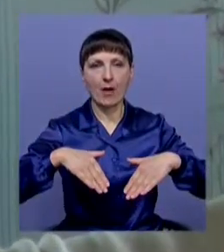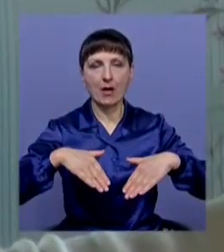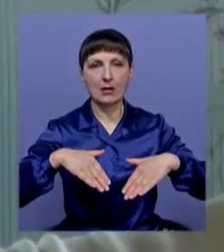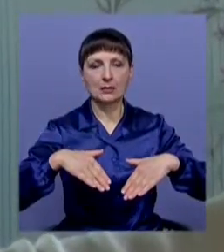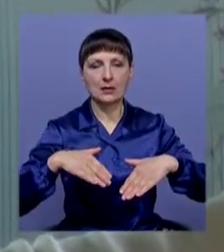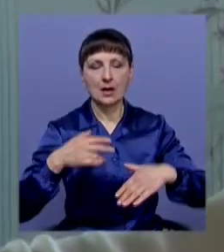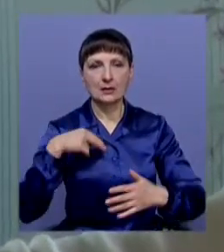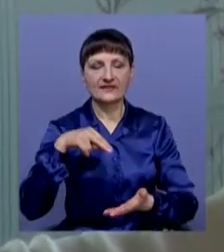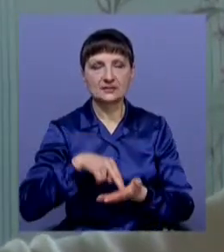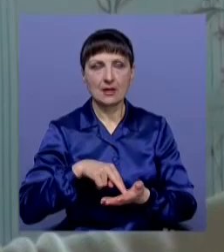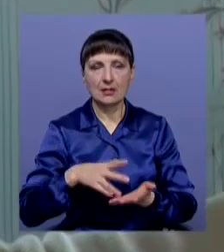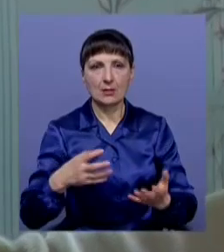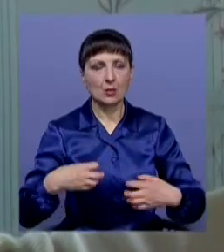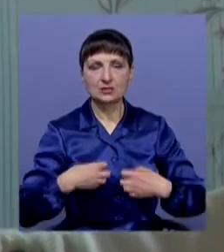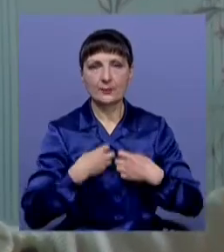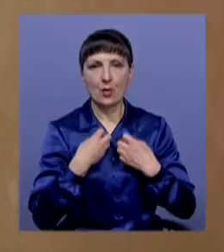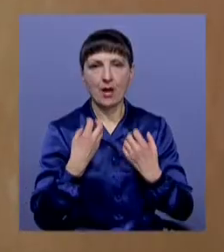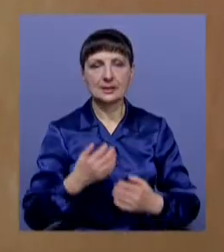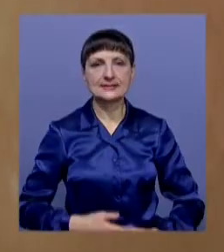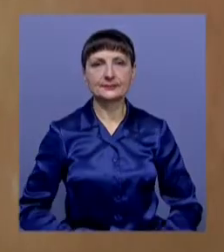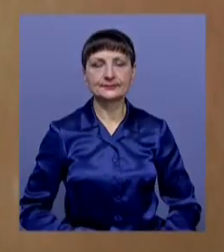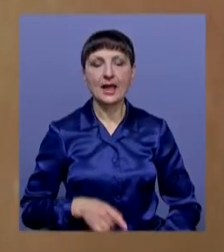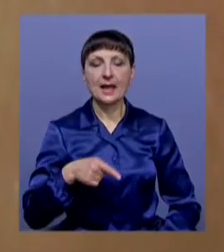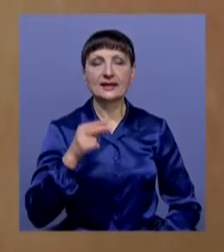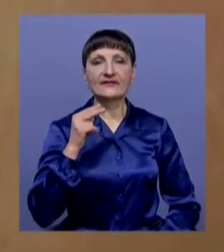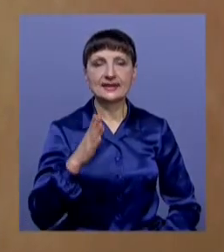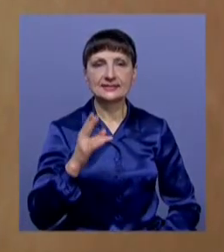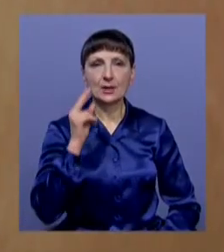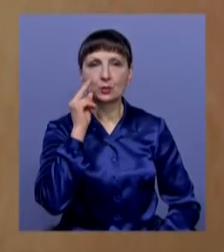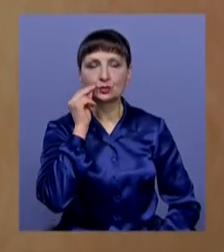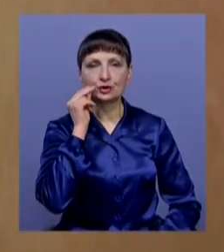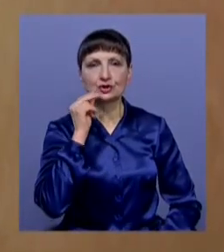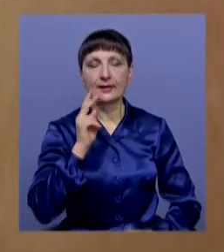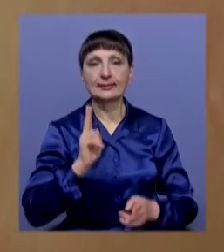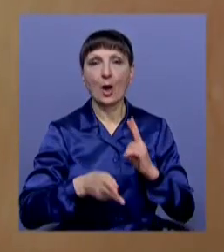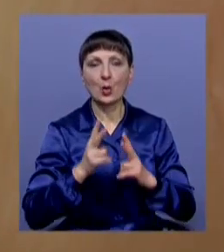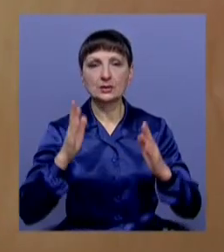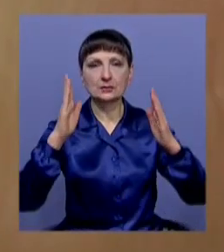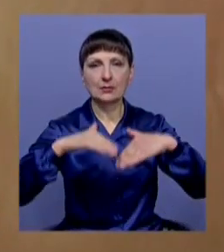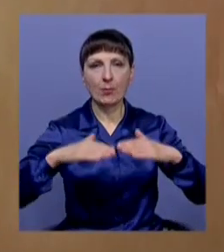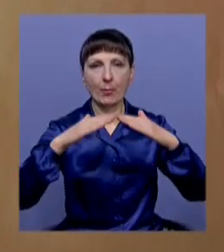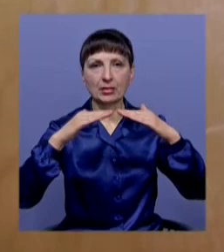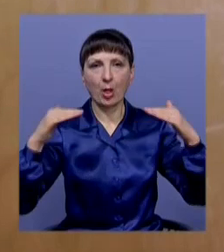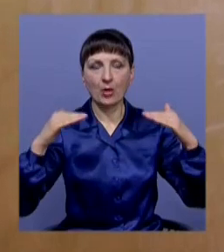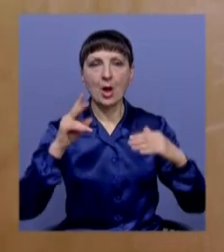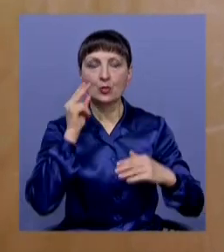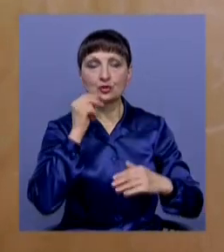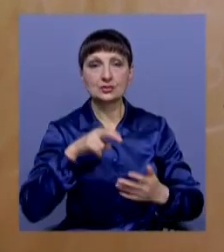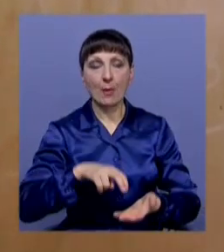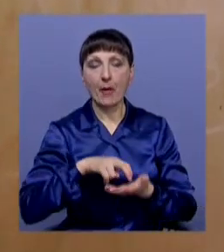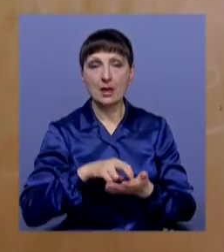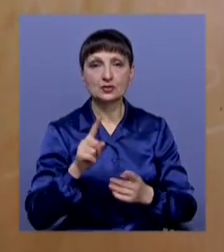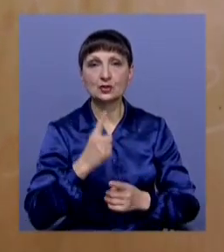Я вот так встала и вообще испугалась и стою. А это квартира Бориса Лапшина. На кухне рухнул потолок. Мужчина теперь боится,